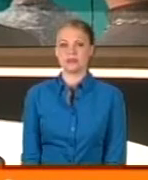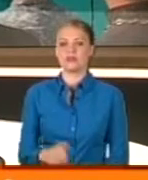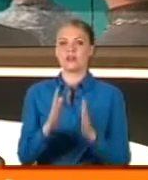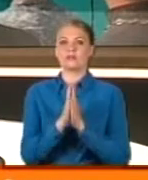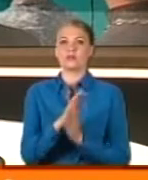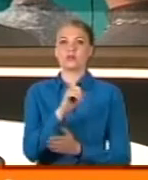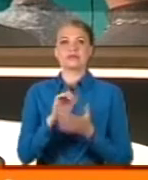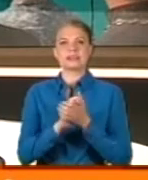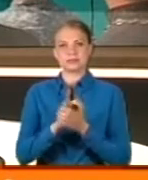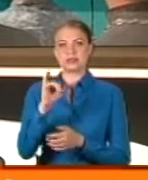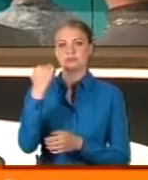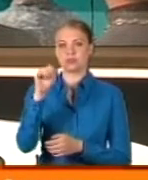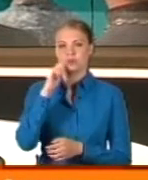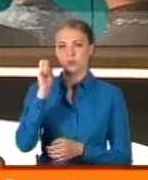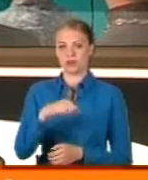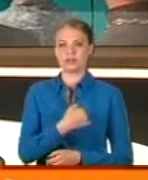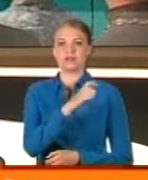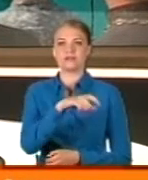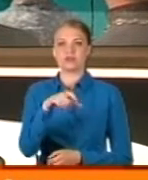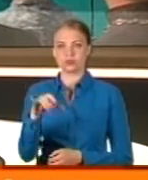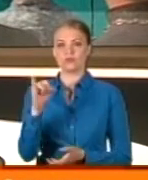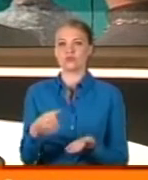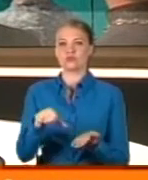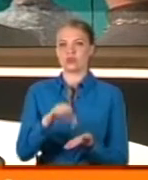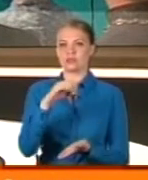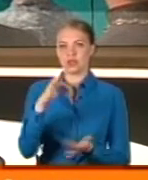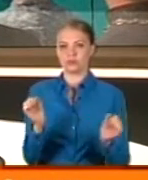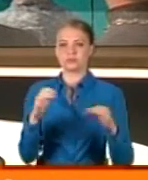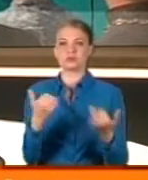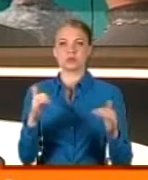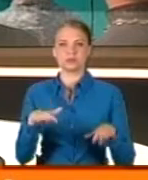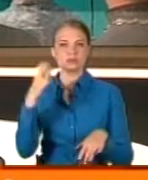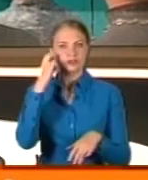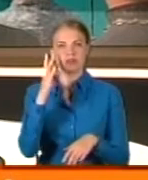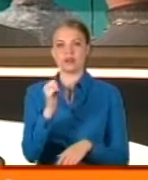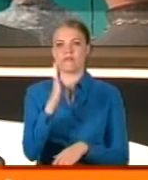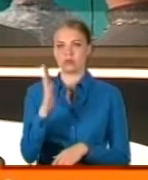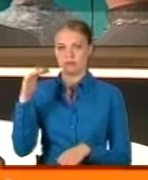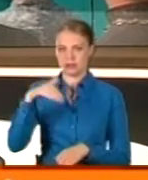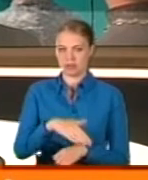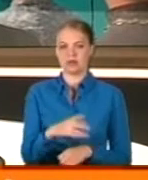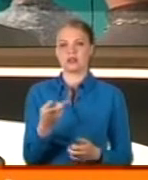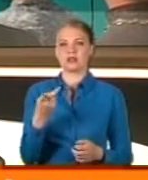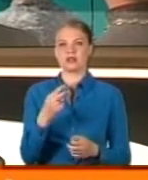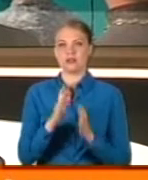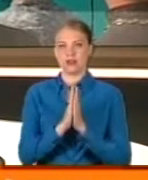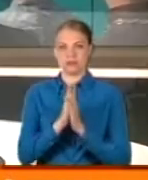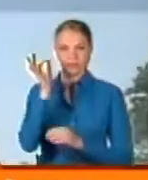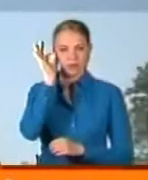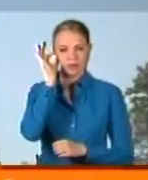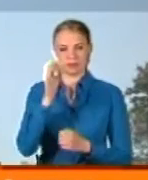Молитва за мир і перемогу України. Військові капелани і учасники АТО зібрали сьогодні в Києві на Володимирській гірці на